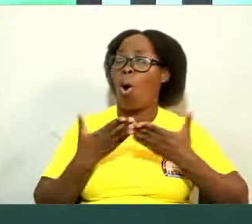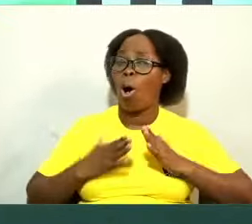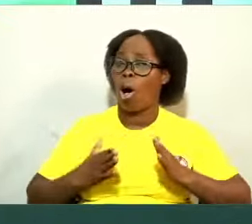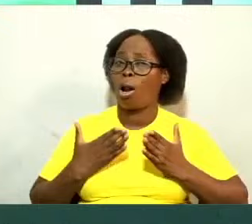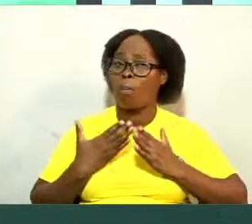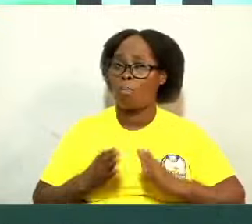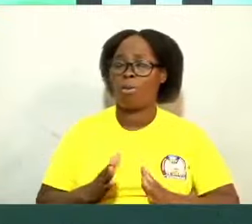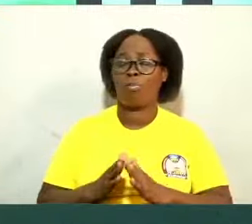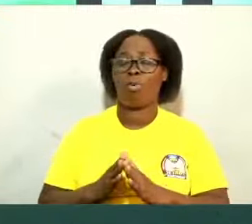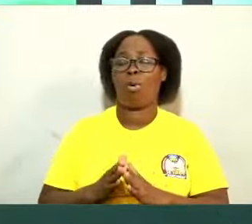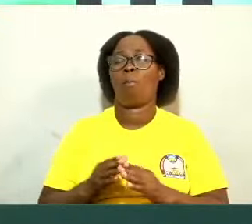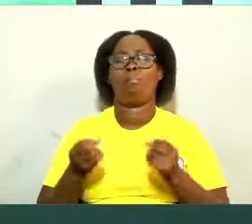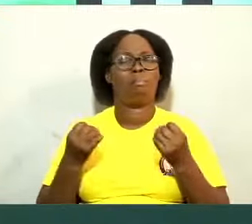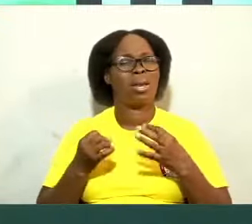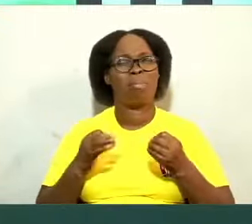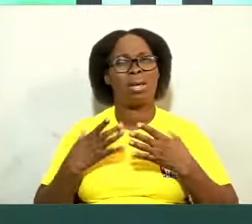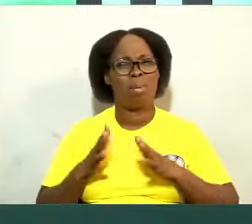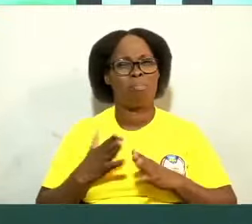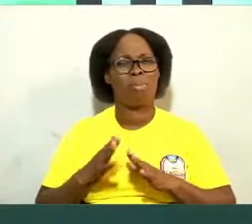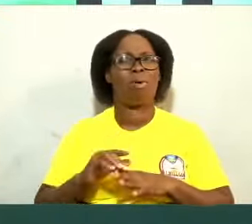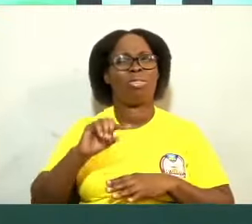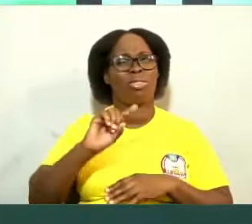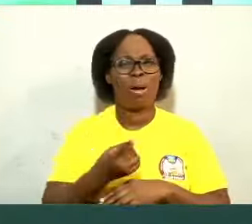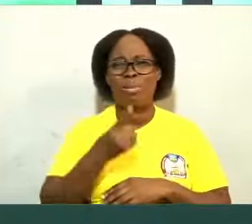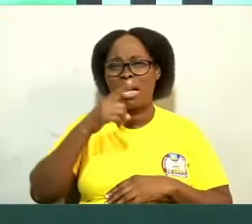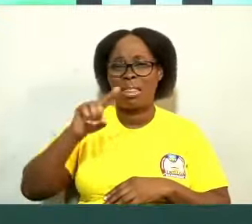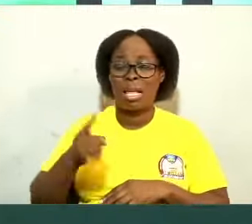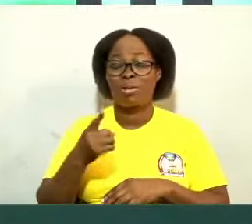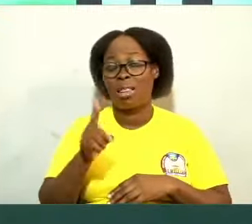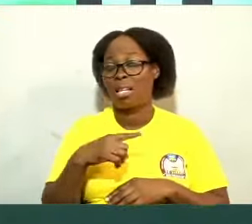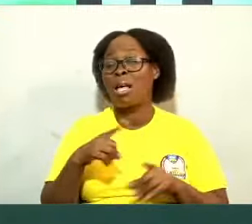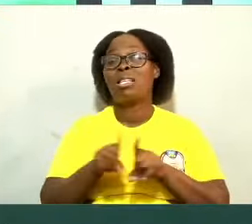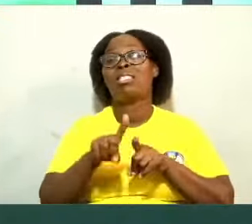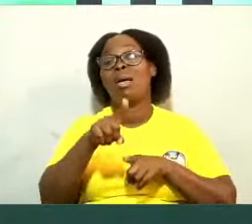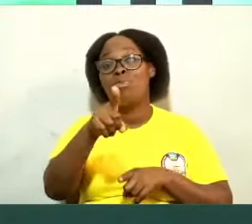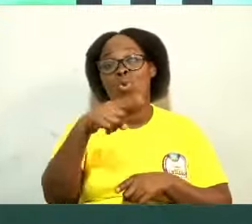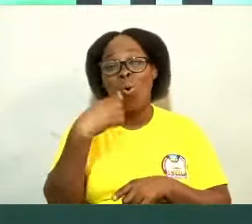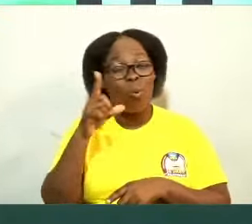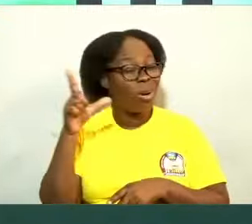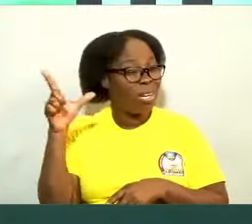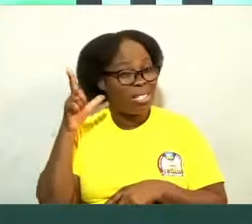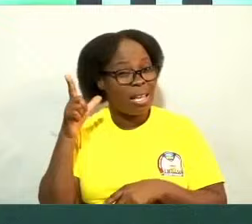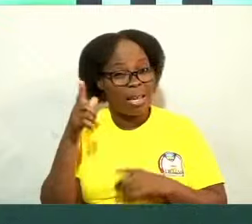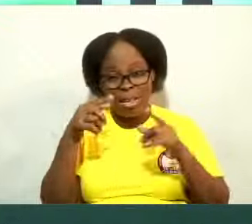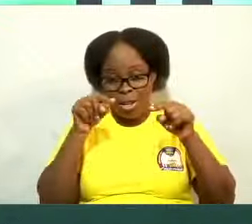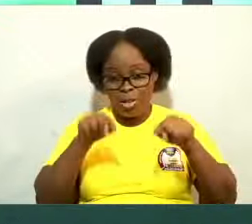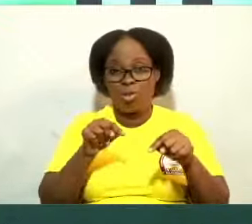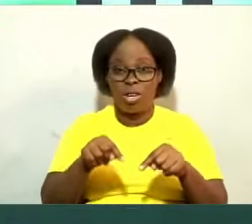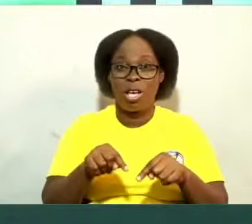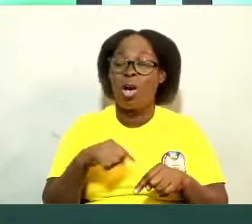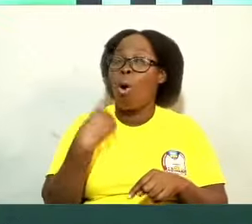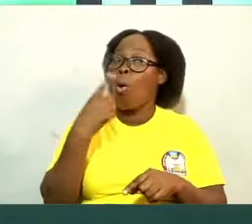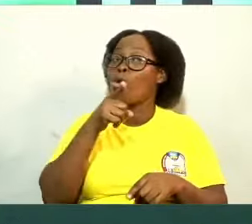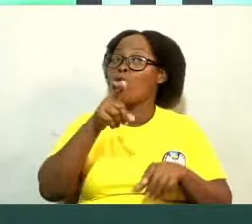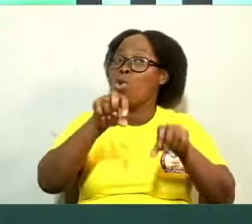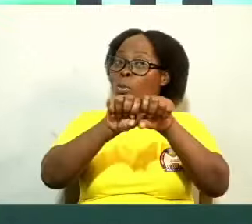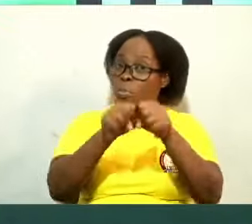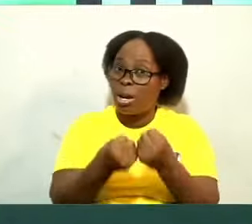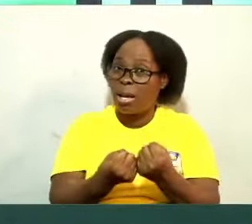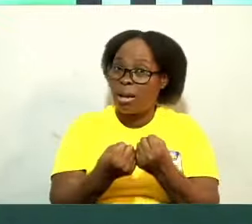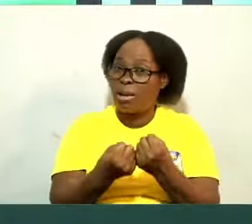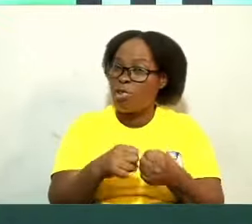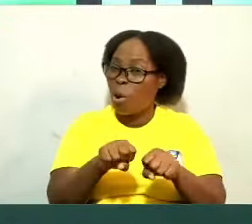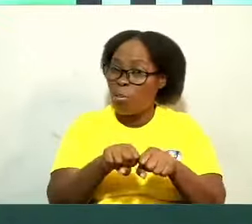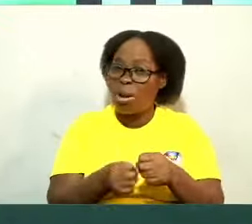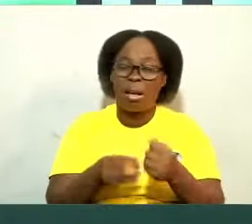wote wengi mno, maelfu, hata mnaonisikiliza sasa, wengi mnavunja amri iliyo